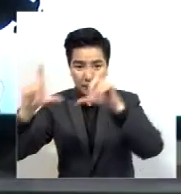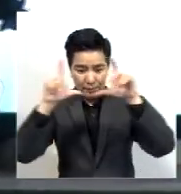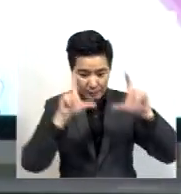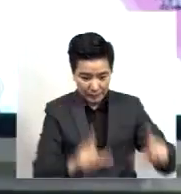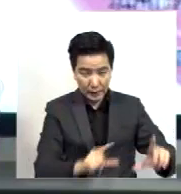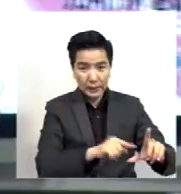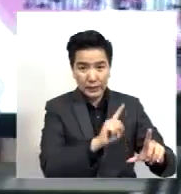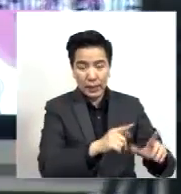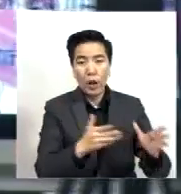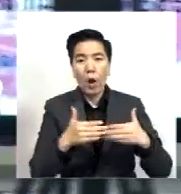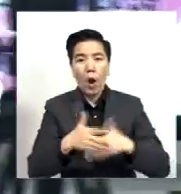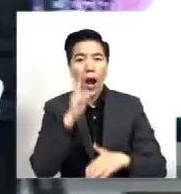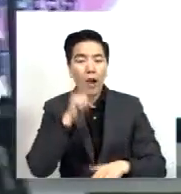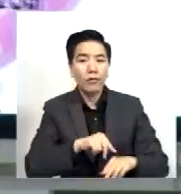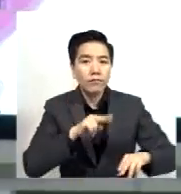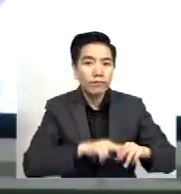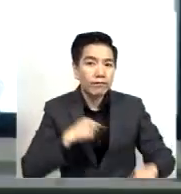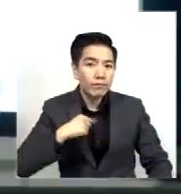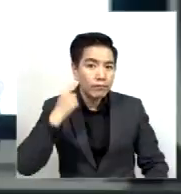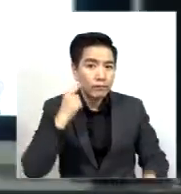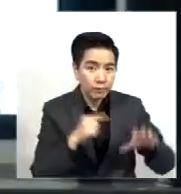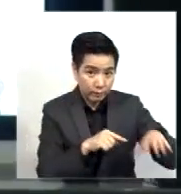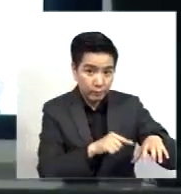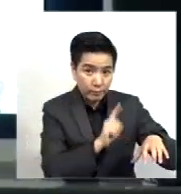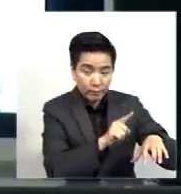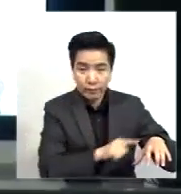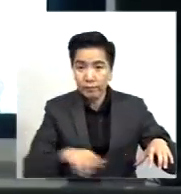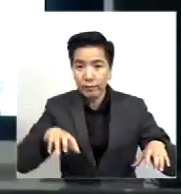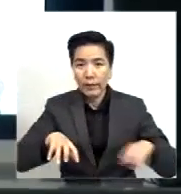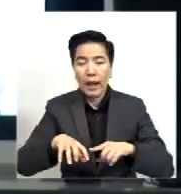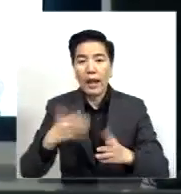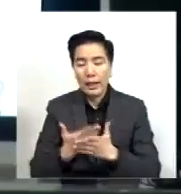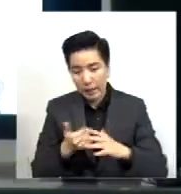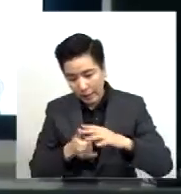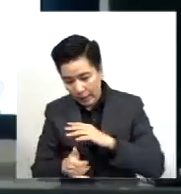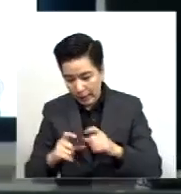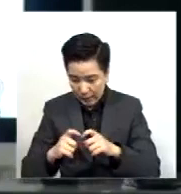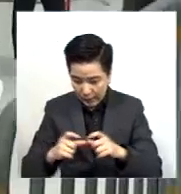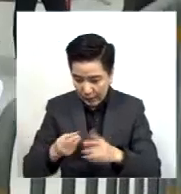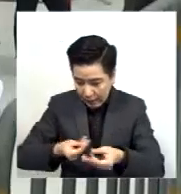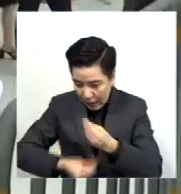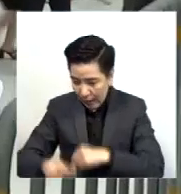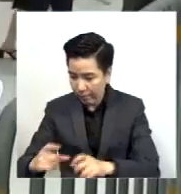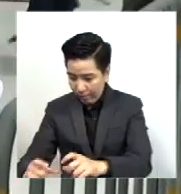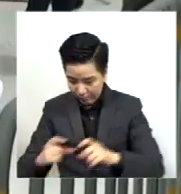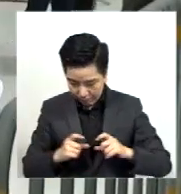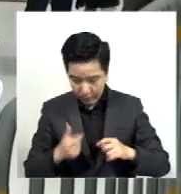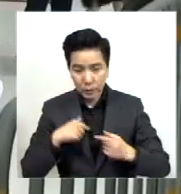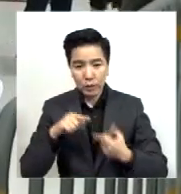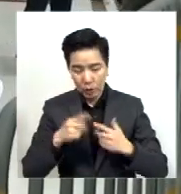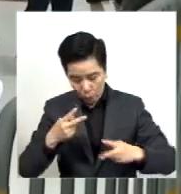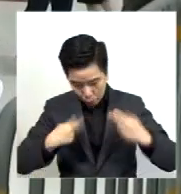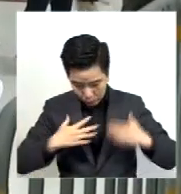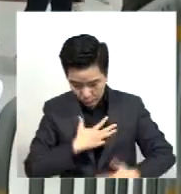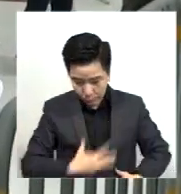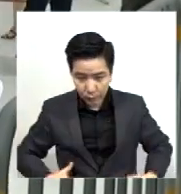และห้องสื่อมวลชนให้ได้รับฟังส่วนอีกโซนหนึ่งนะคะก็เป็นจุดแลกบัตรและจุดตรวจค้นอาวุธซึ่งจะอยู่บริเวณทางบัน